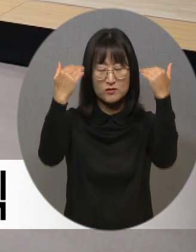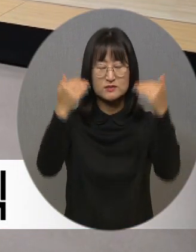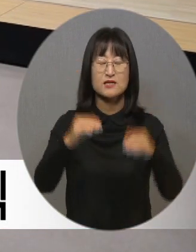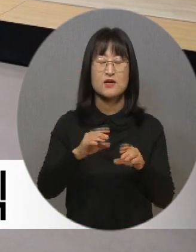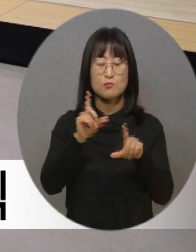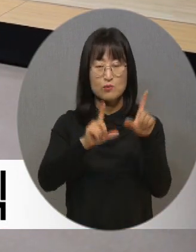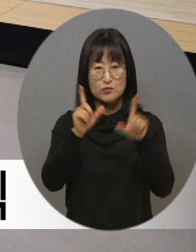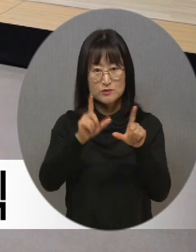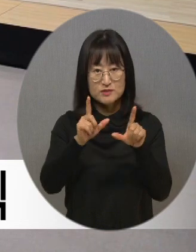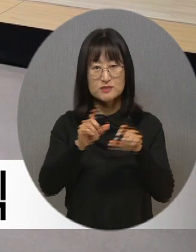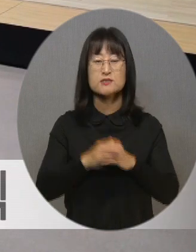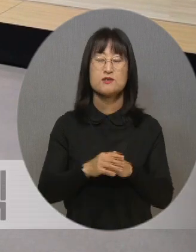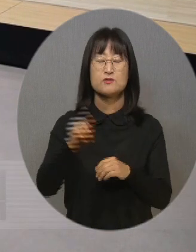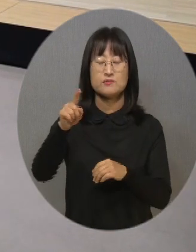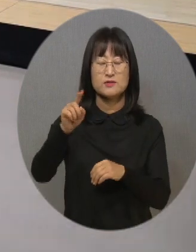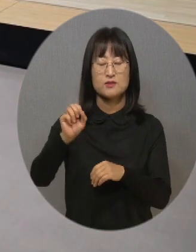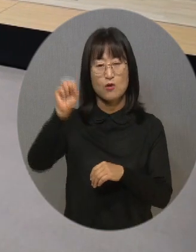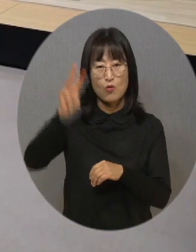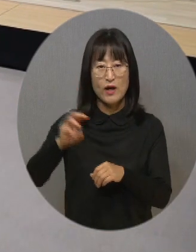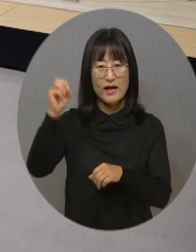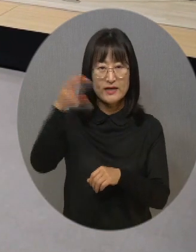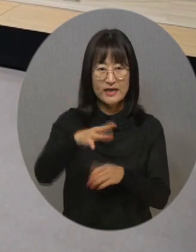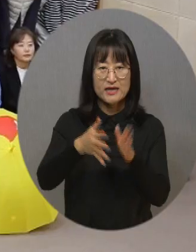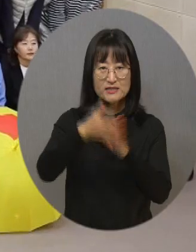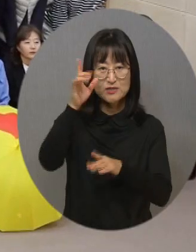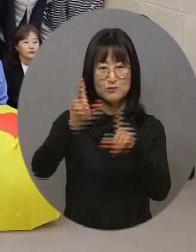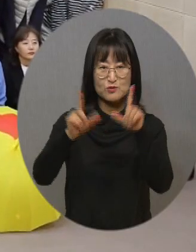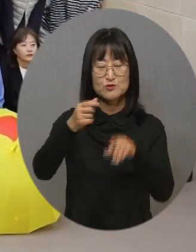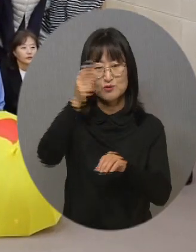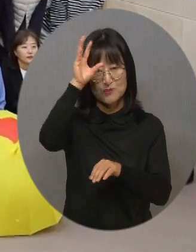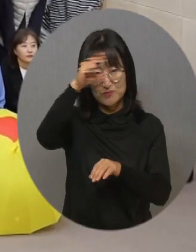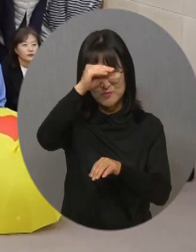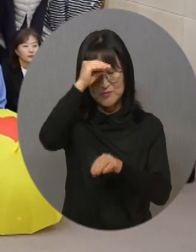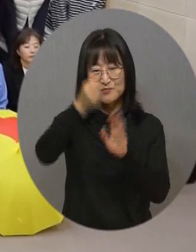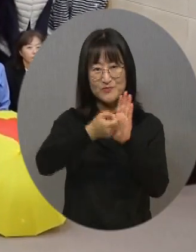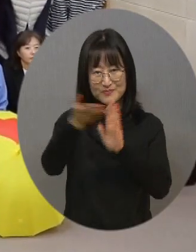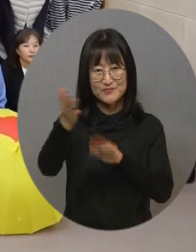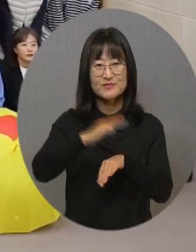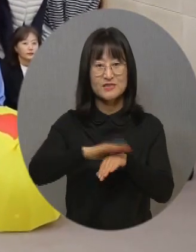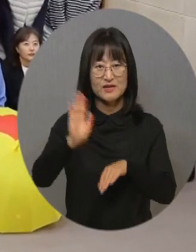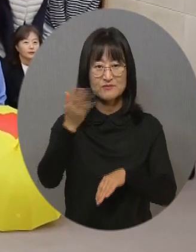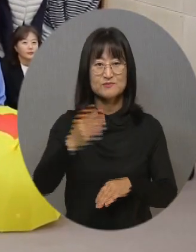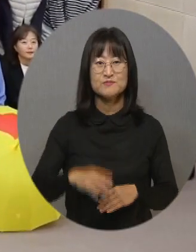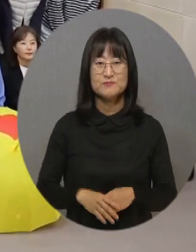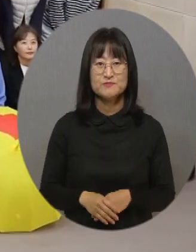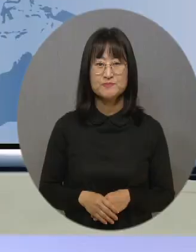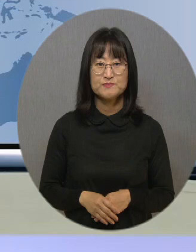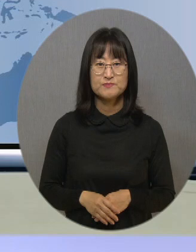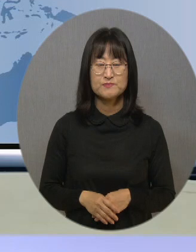모습은 타지역에 귀감이 되고 있습니다. 복지TV 뉴스 정유정입니다.